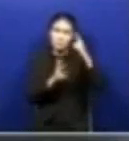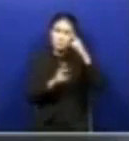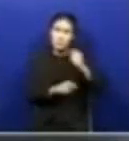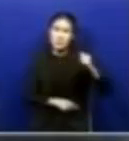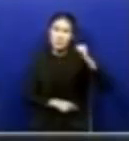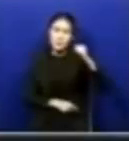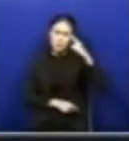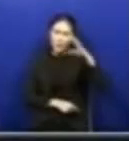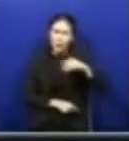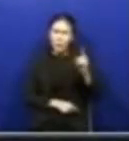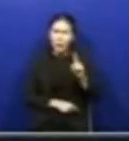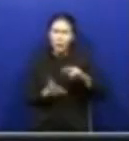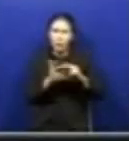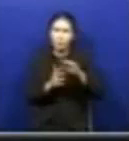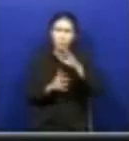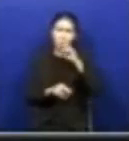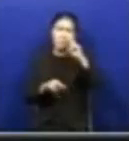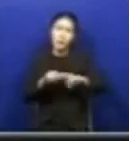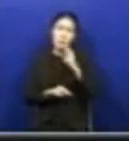ไรล่ะครับถ้าไม่ได้ไปนั่งโซเลกัน